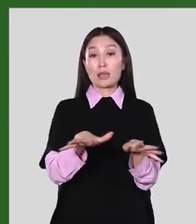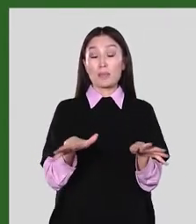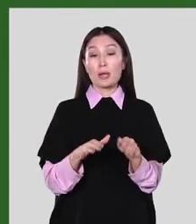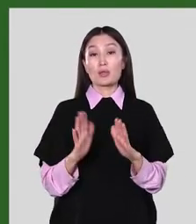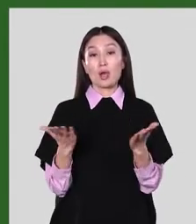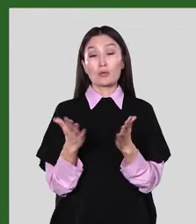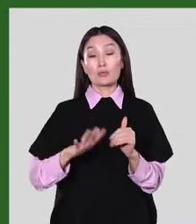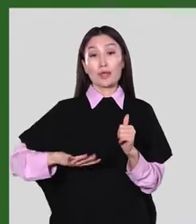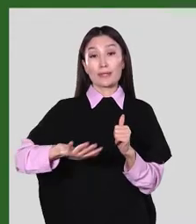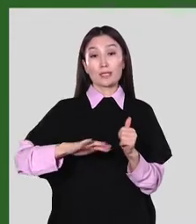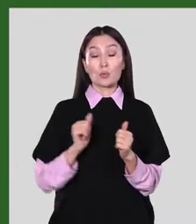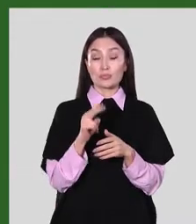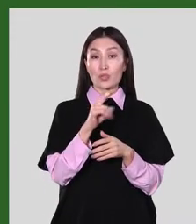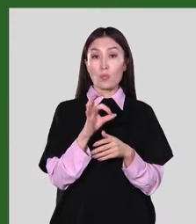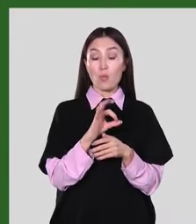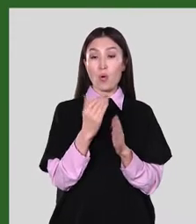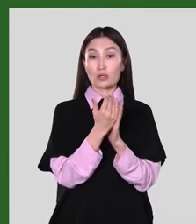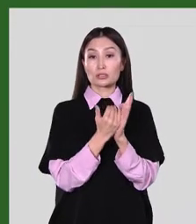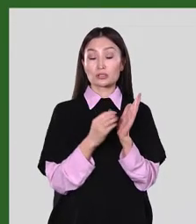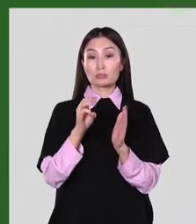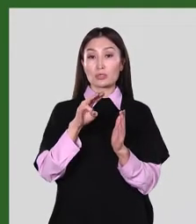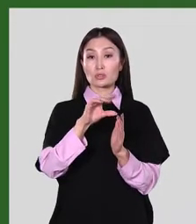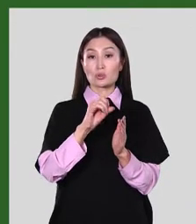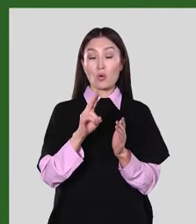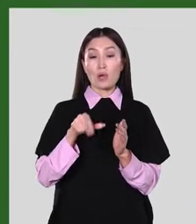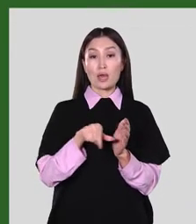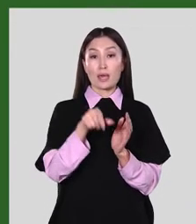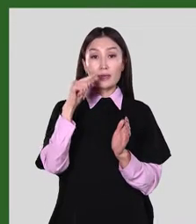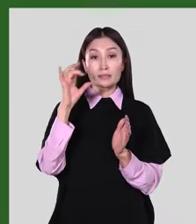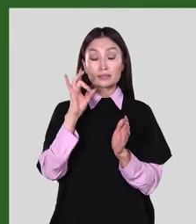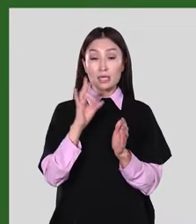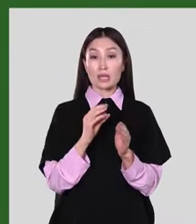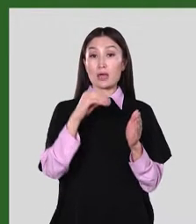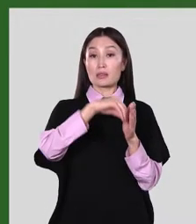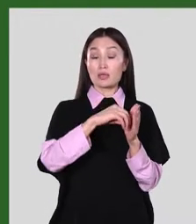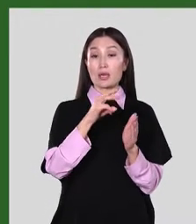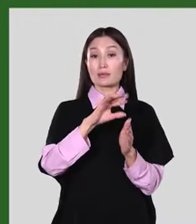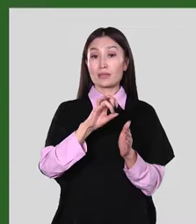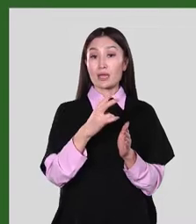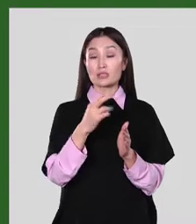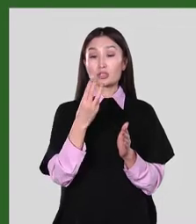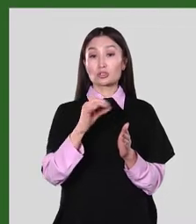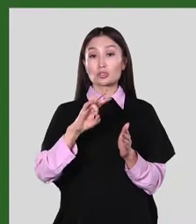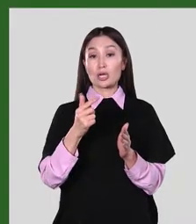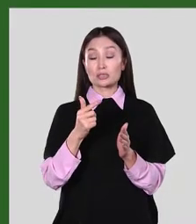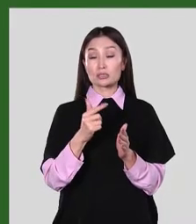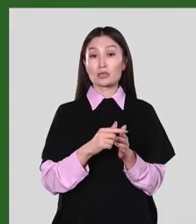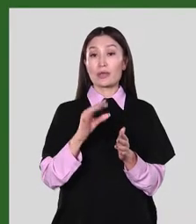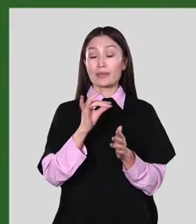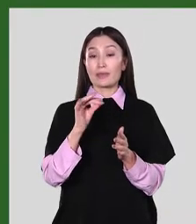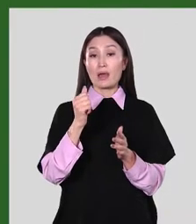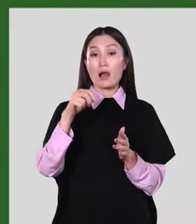определенной территории по режиму стока реки кыргызстан относится к тем ханскому и алтайскому